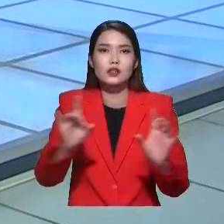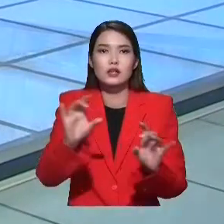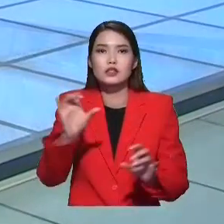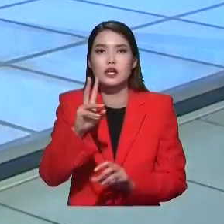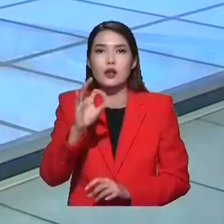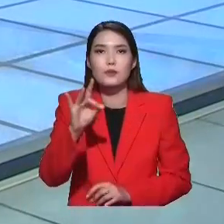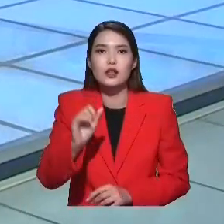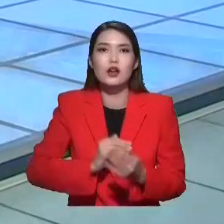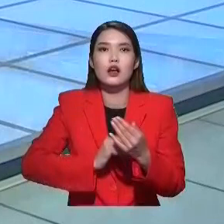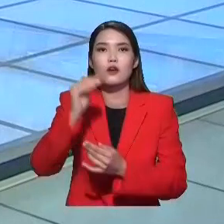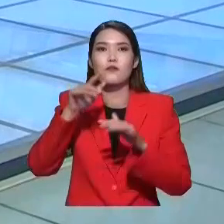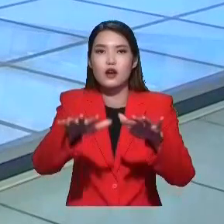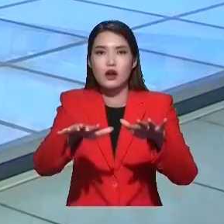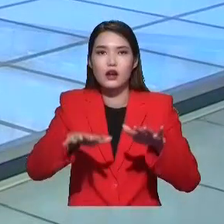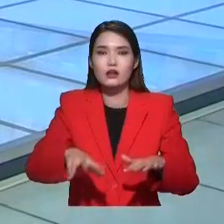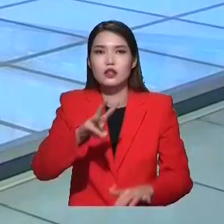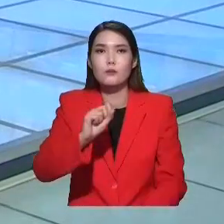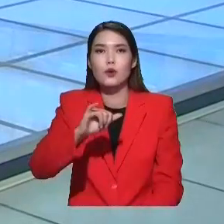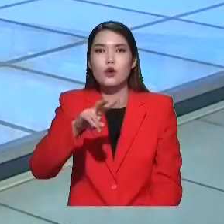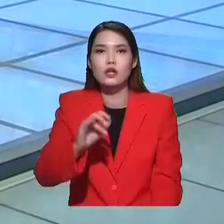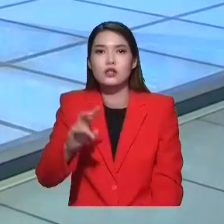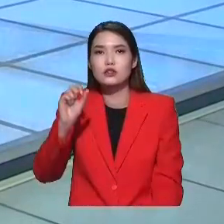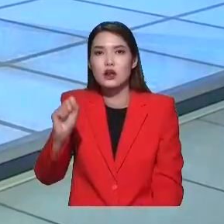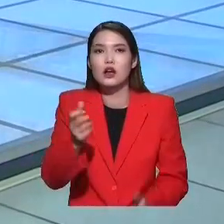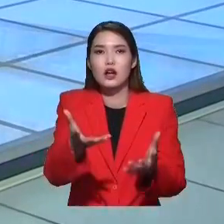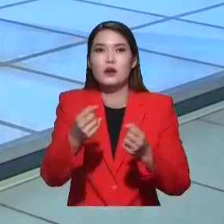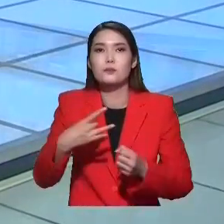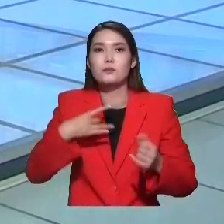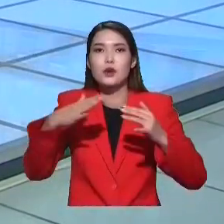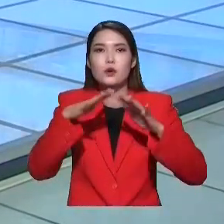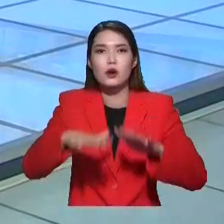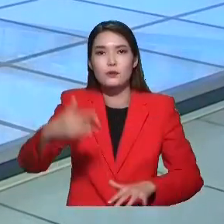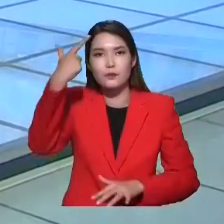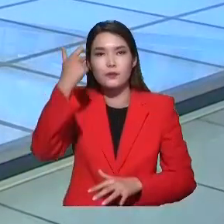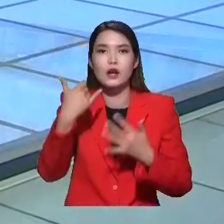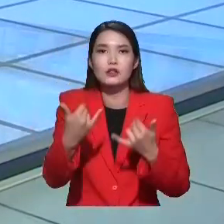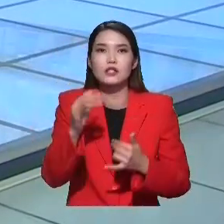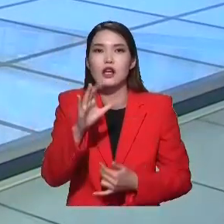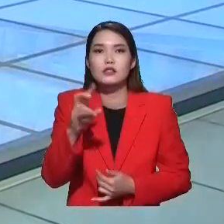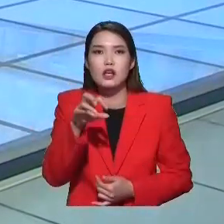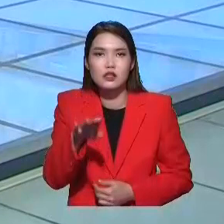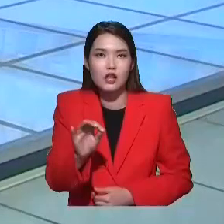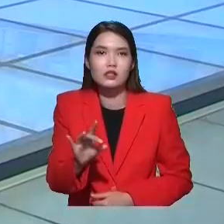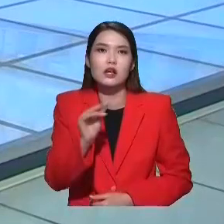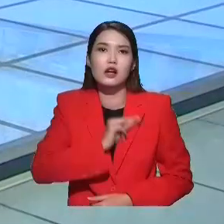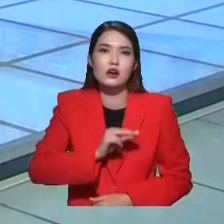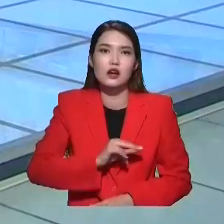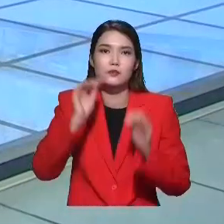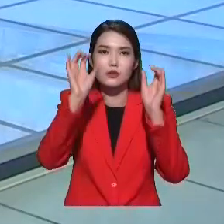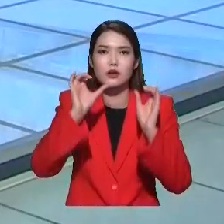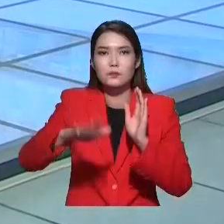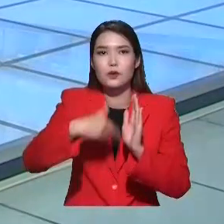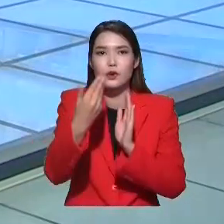спикер Верхней палаты парламента Маулен Эшимбаев. На приеме в Акурде сообщил он, что сейчас сенаторы работают над законопроектами по